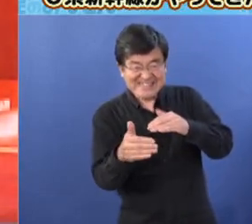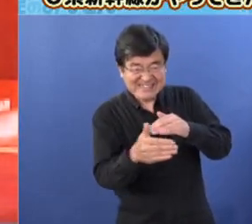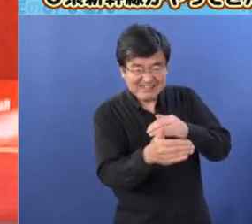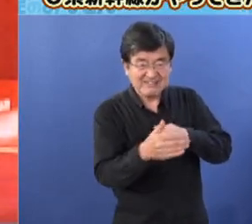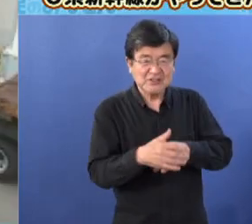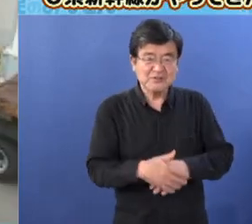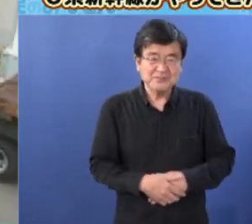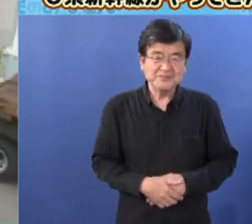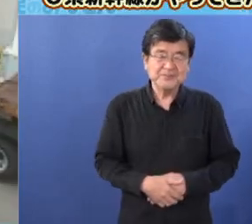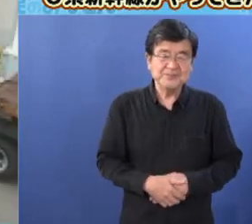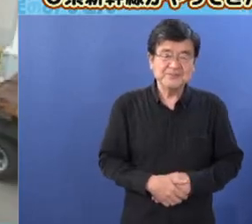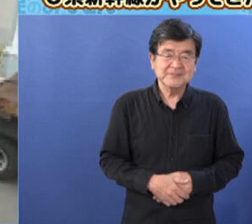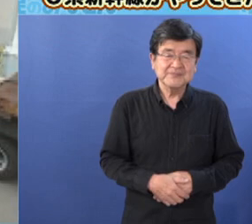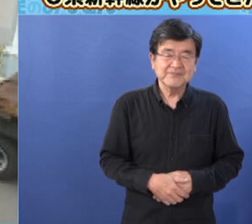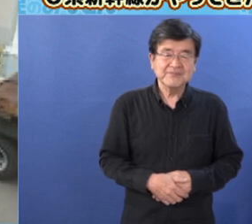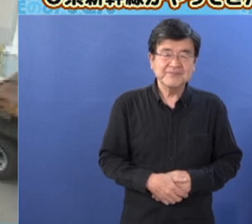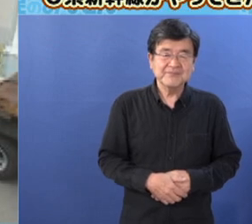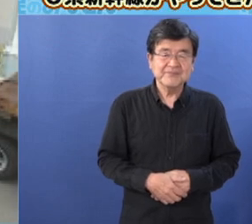げ